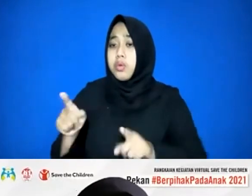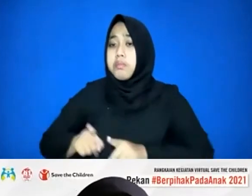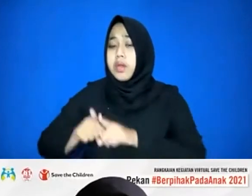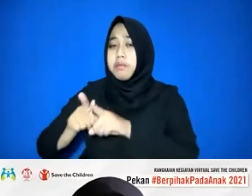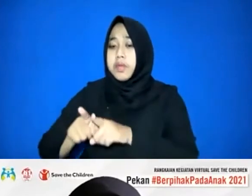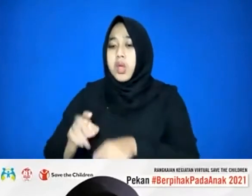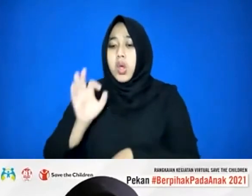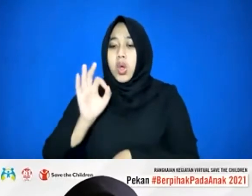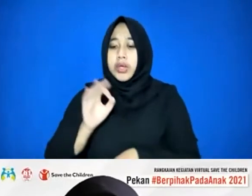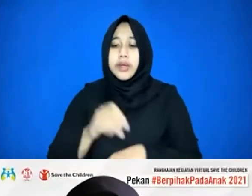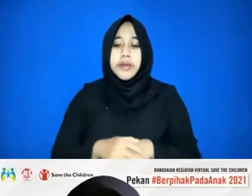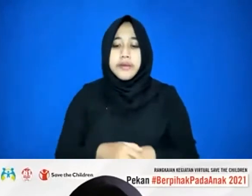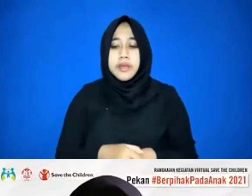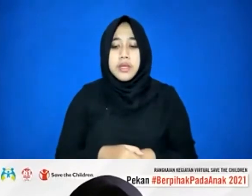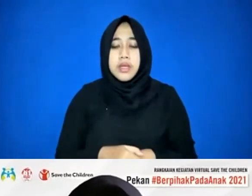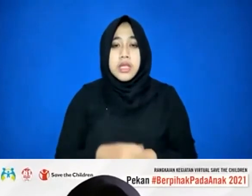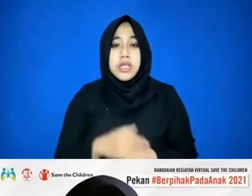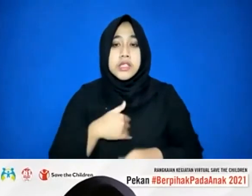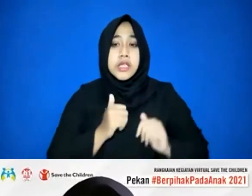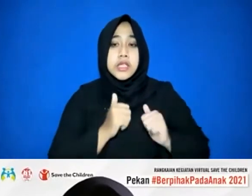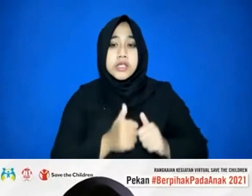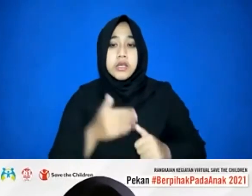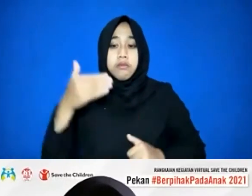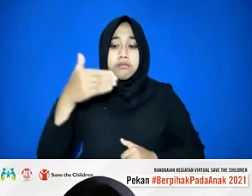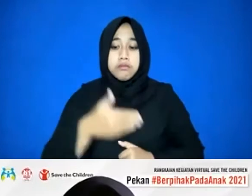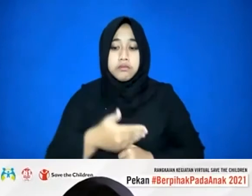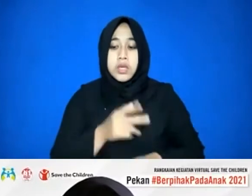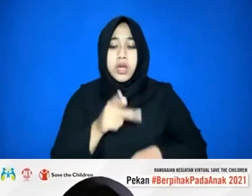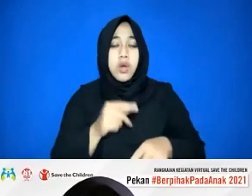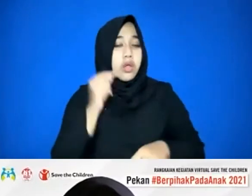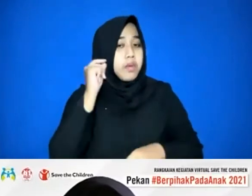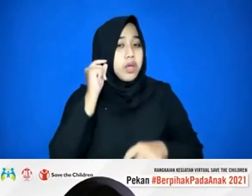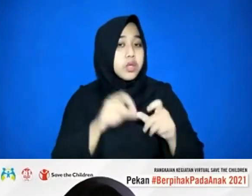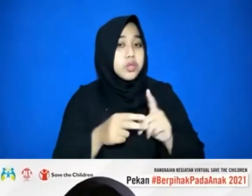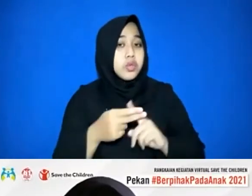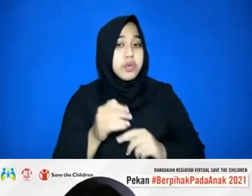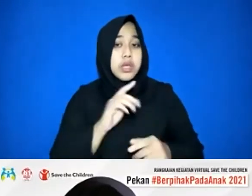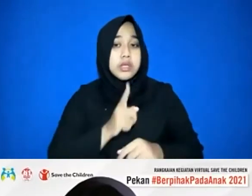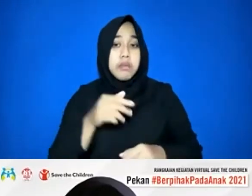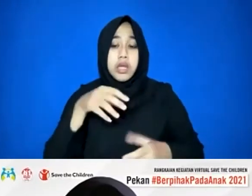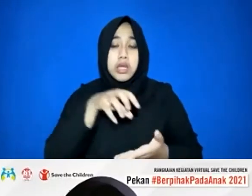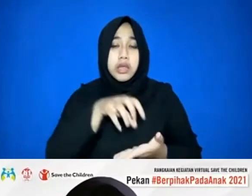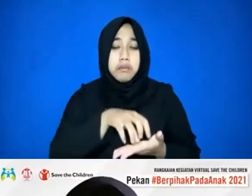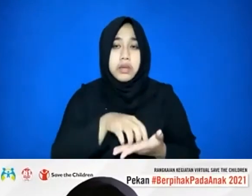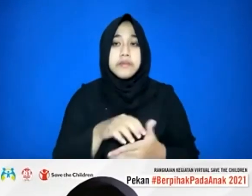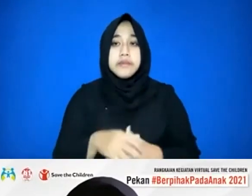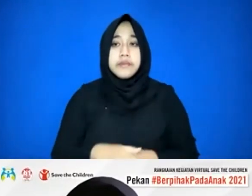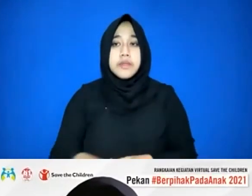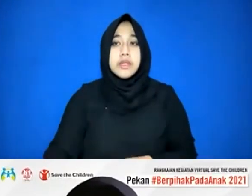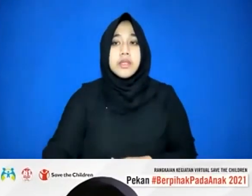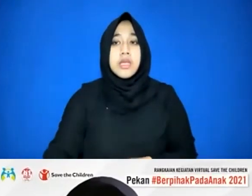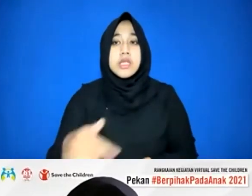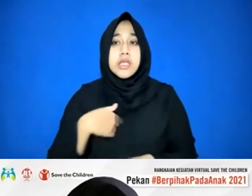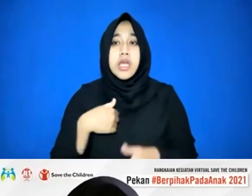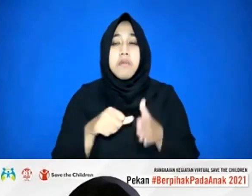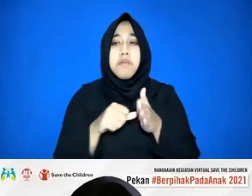nanti saya siap untuk bisa hadir ketika Mbak Sofi nanti sudah sampai di lokasi. Nanti sekaligus saya bantu komunikasi